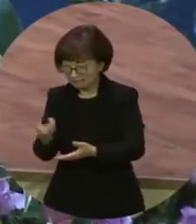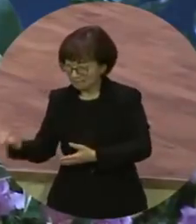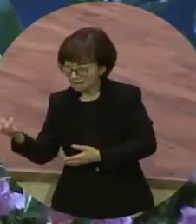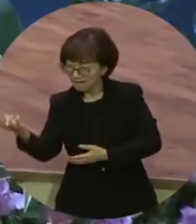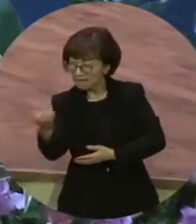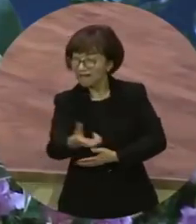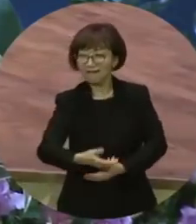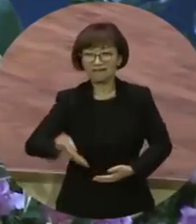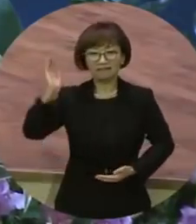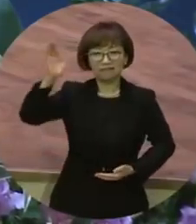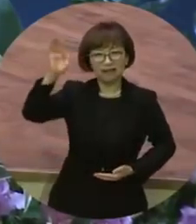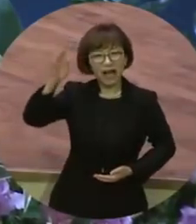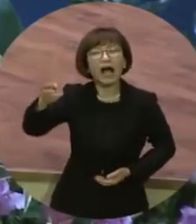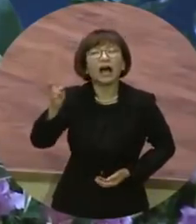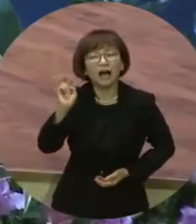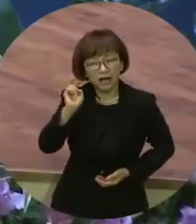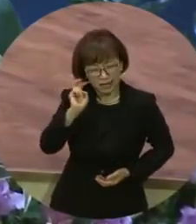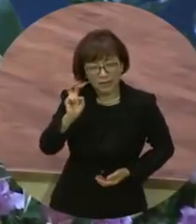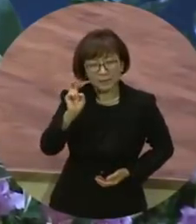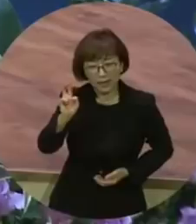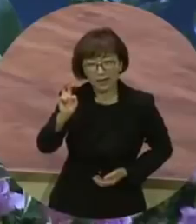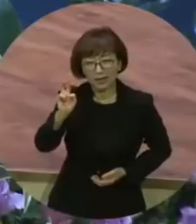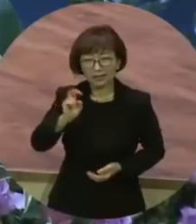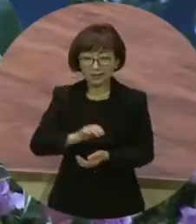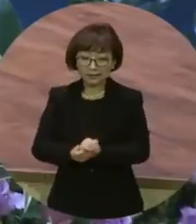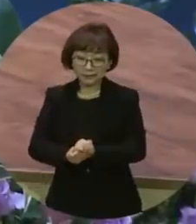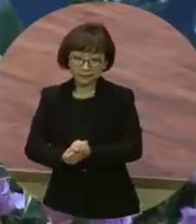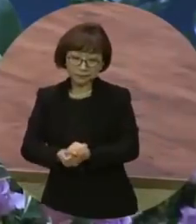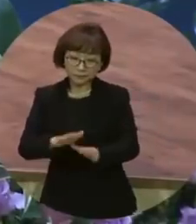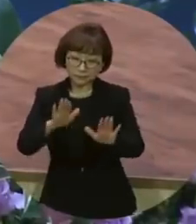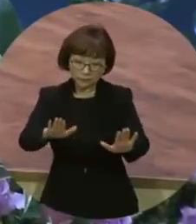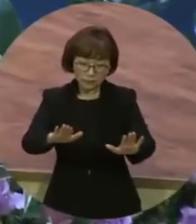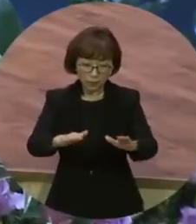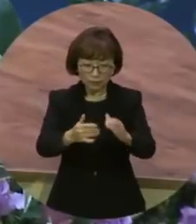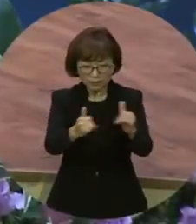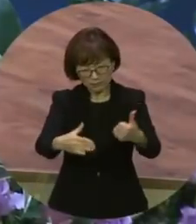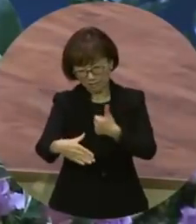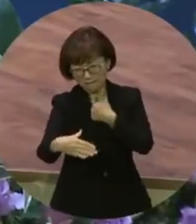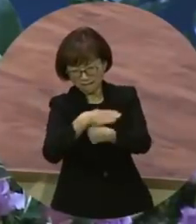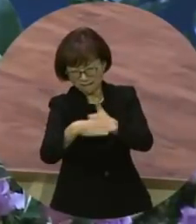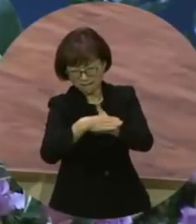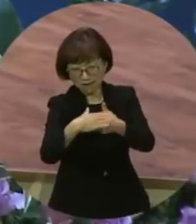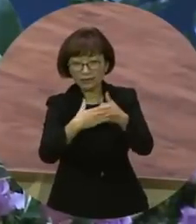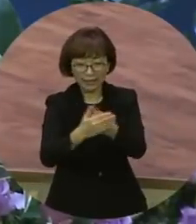워낙 이런 거에 관심 있는 자들이 자기를 비방하니까 이걸 얘기합니다. 부득불, 억지로 얘기해요.